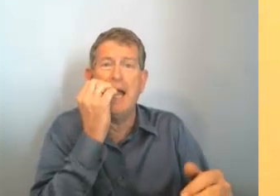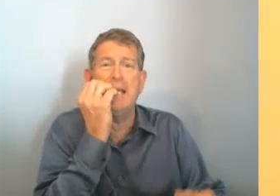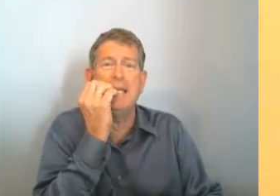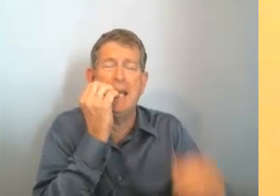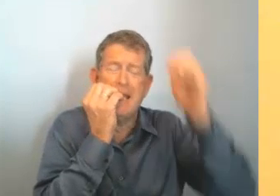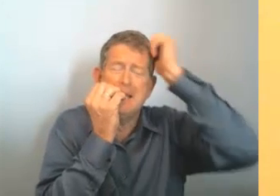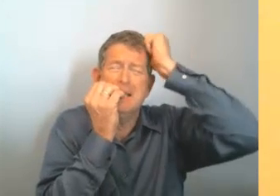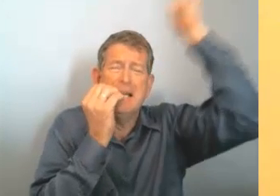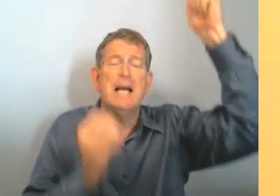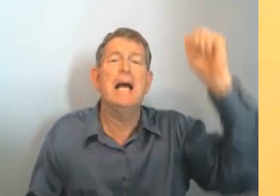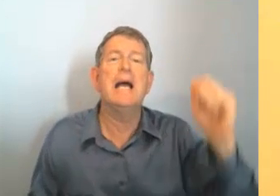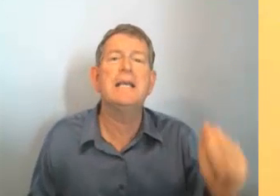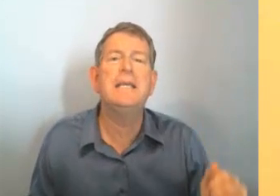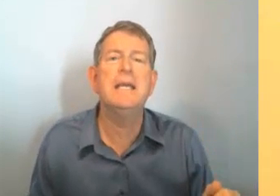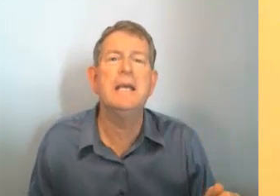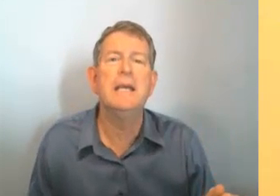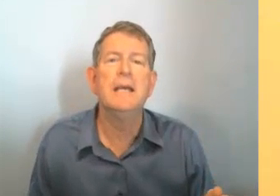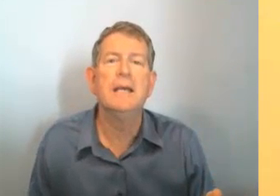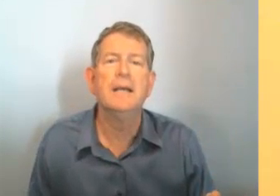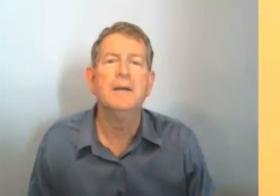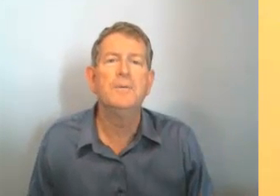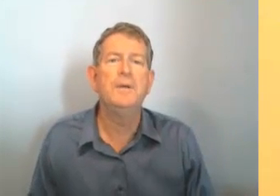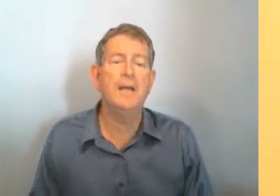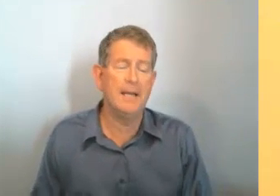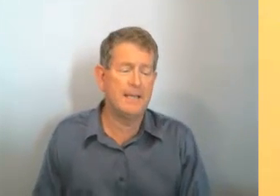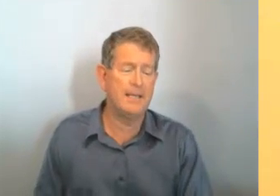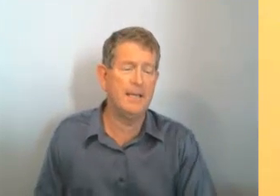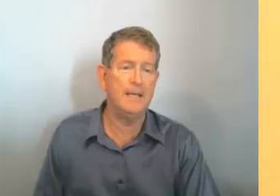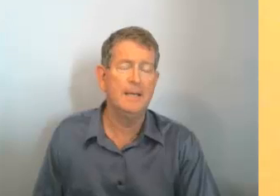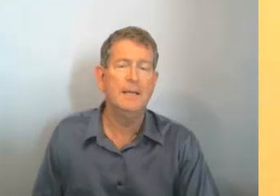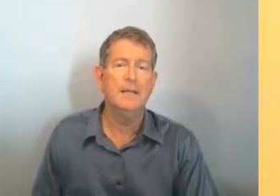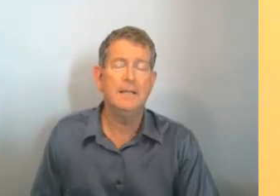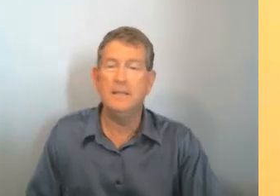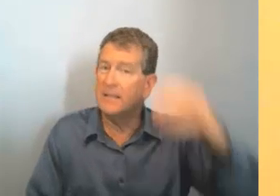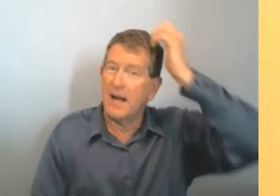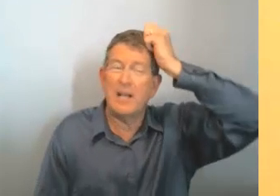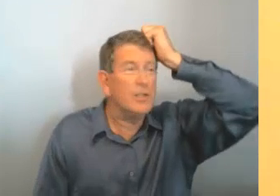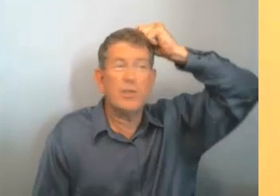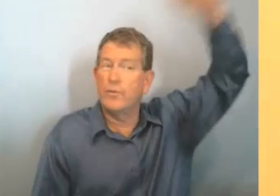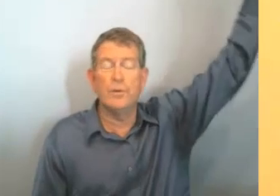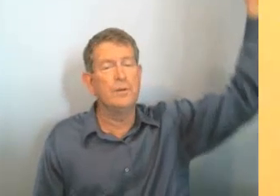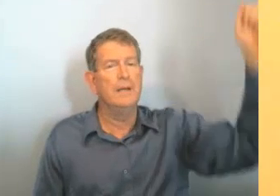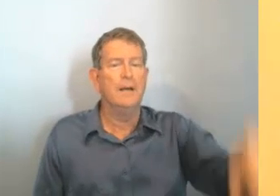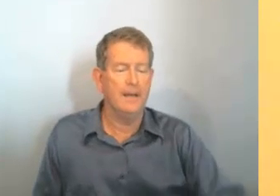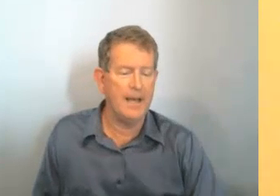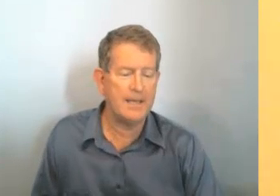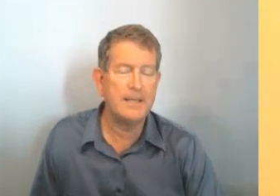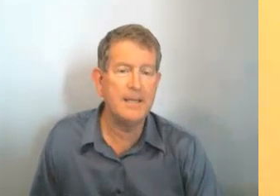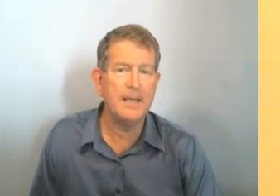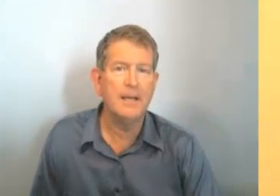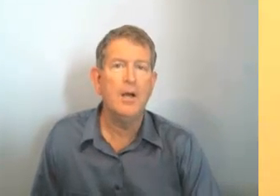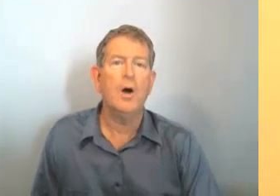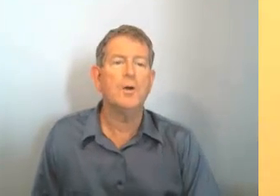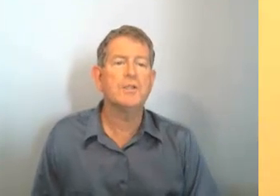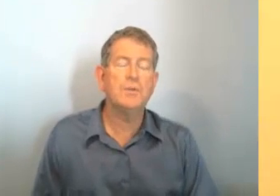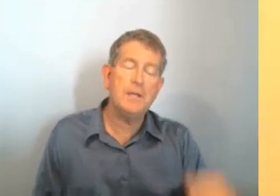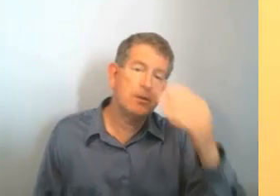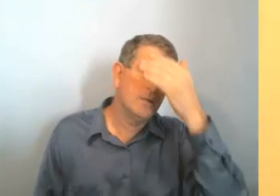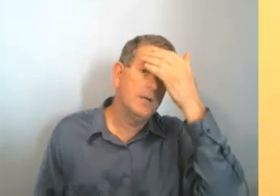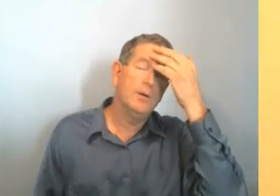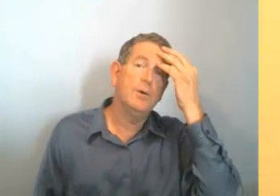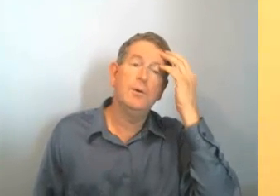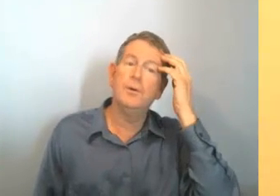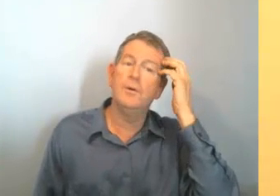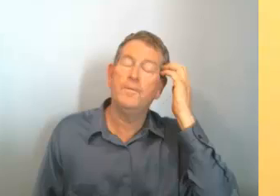répétez. Inquiet. Inquiet. Oui, inquiet. Il s'arrache les cheveux. Inquiet.